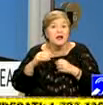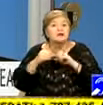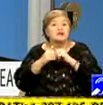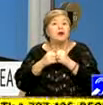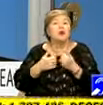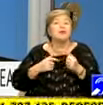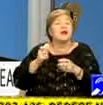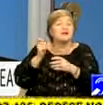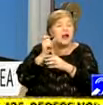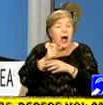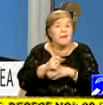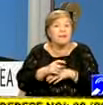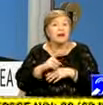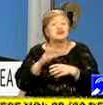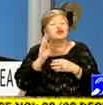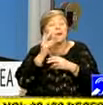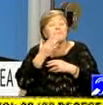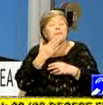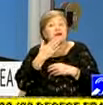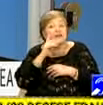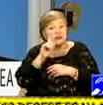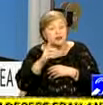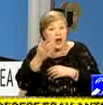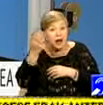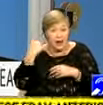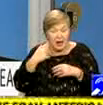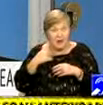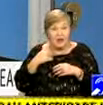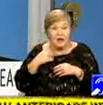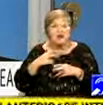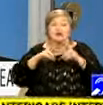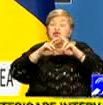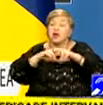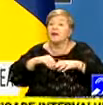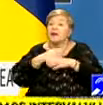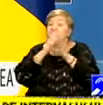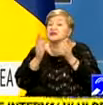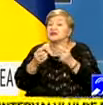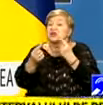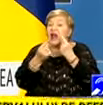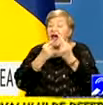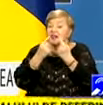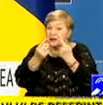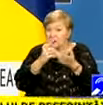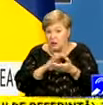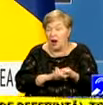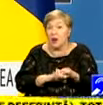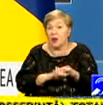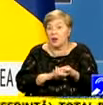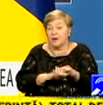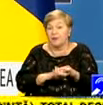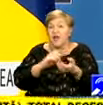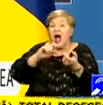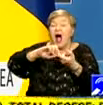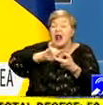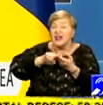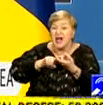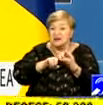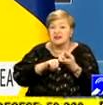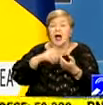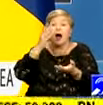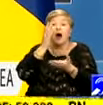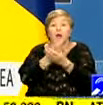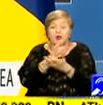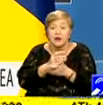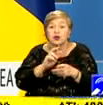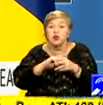apăra, rămânând totodată deschiși la dialog, este încă validă. Alianța și-a stabilit canale de